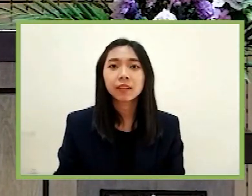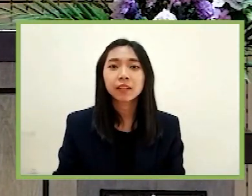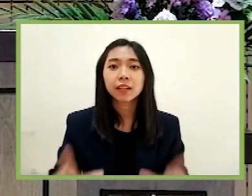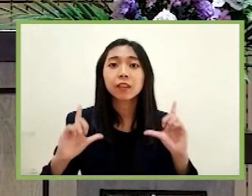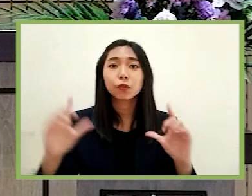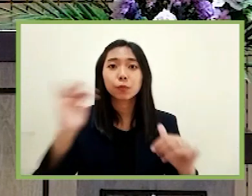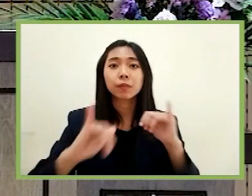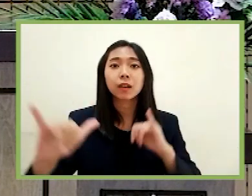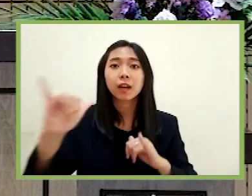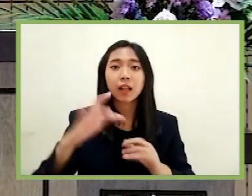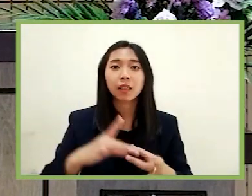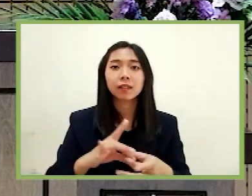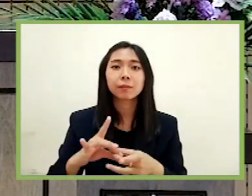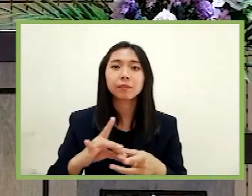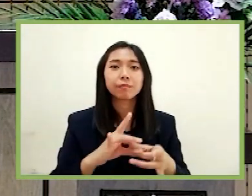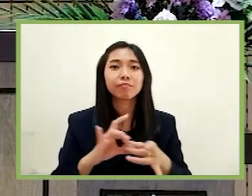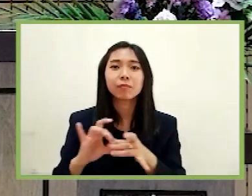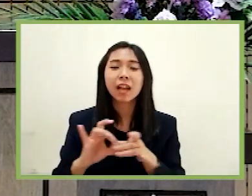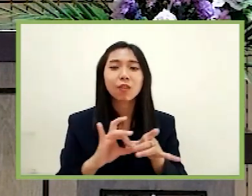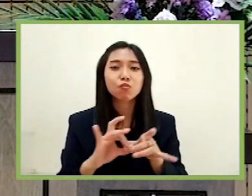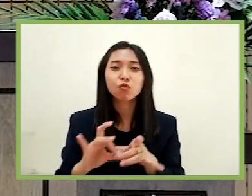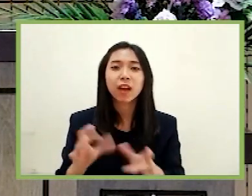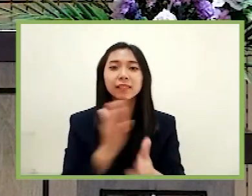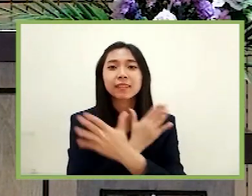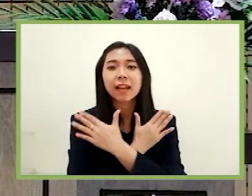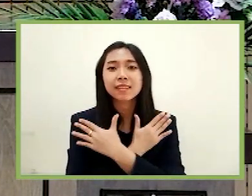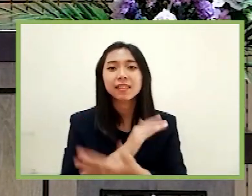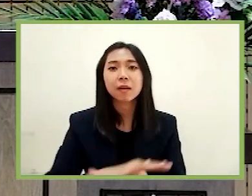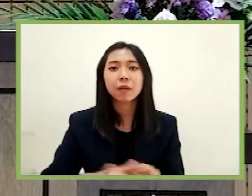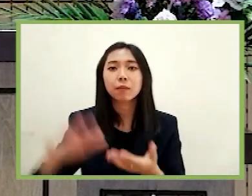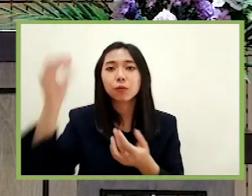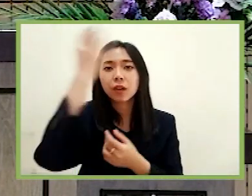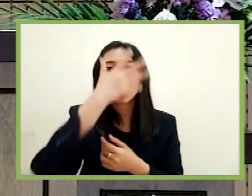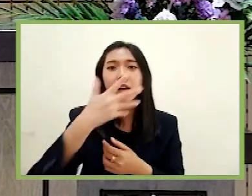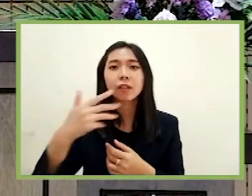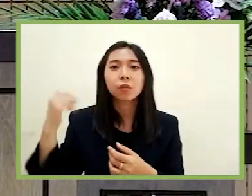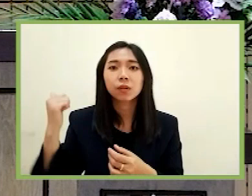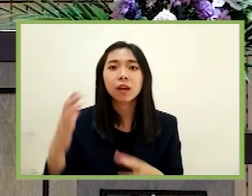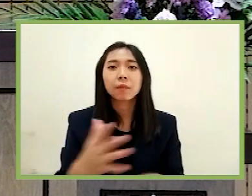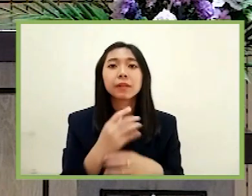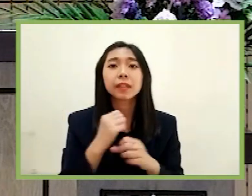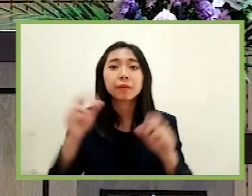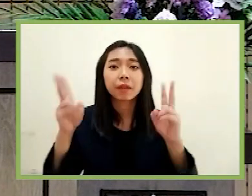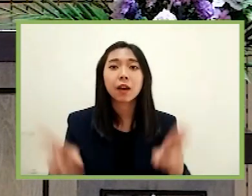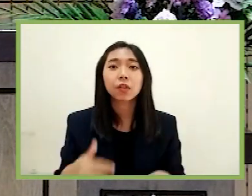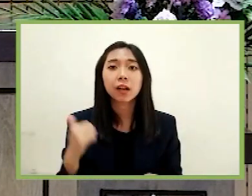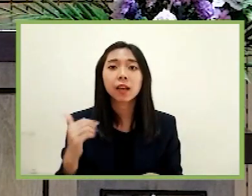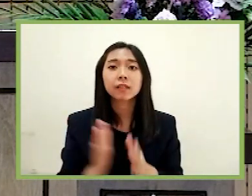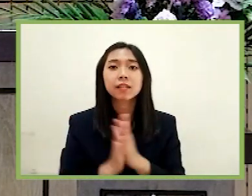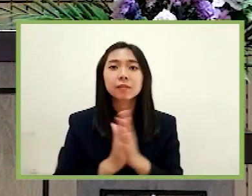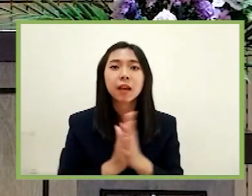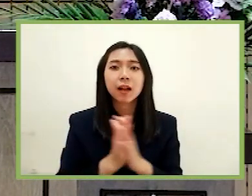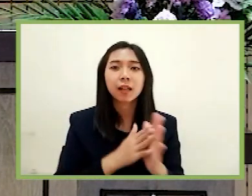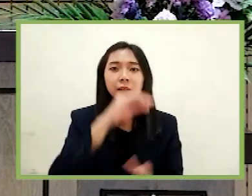cinta kasih pengampunan Anugerah penerimaan kembali semangat